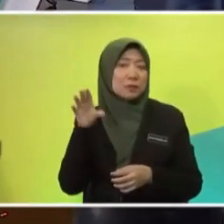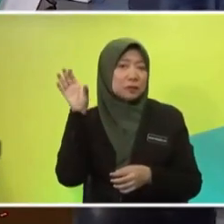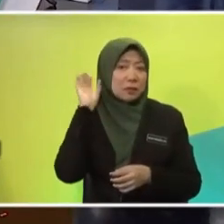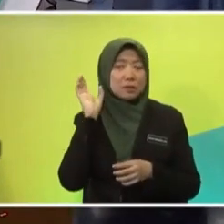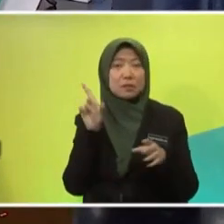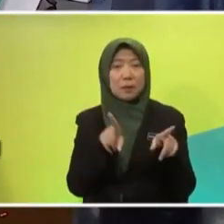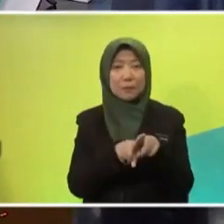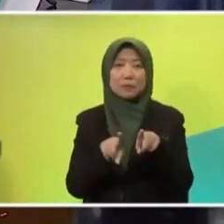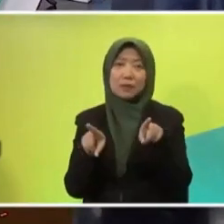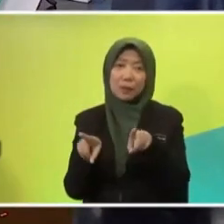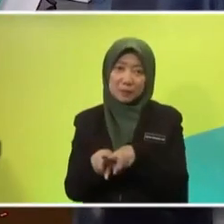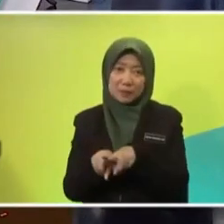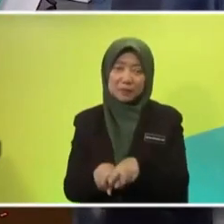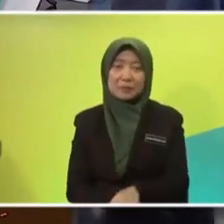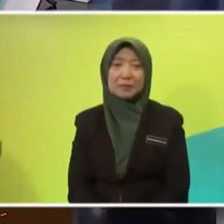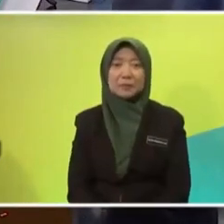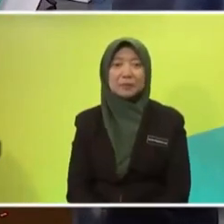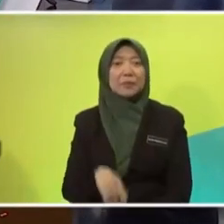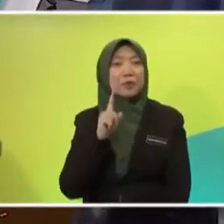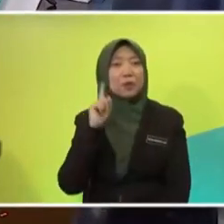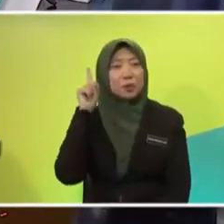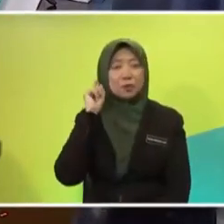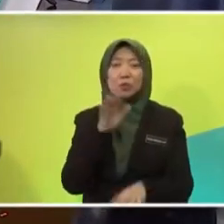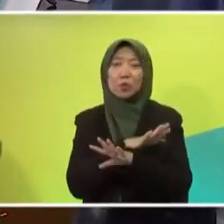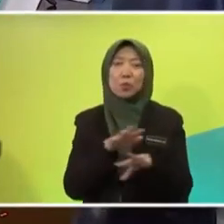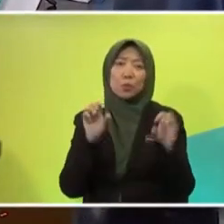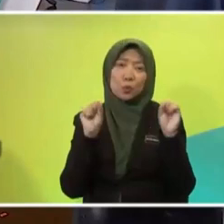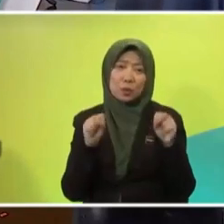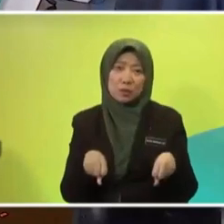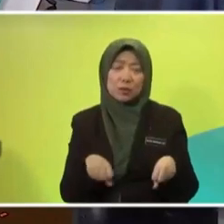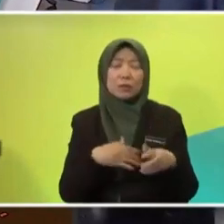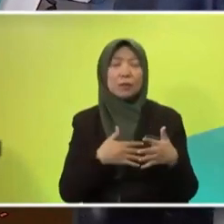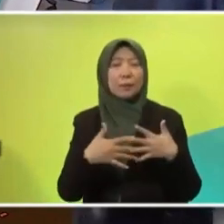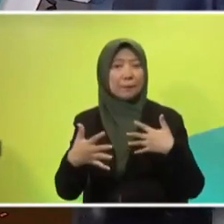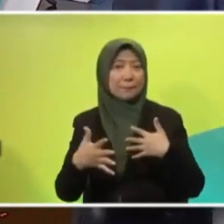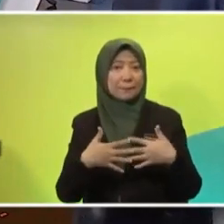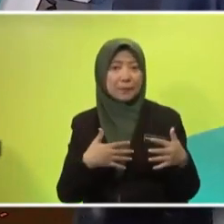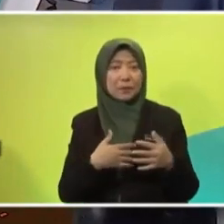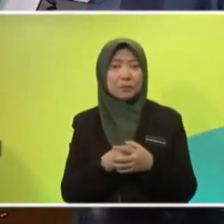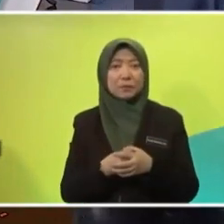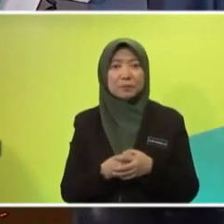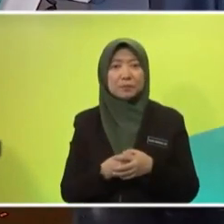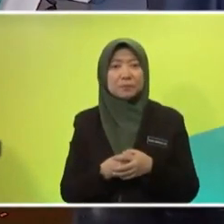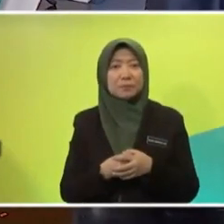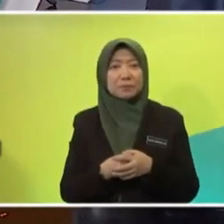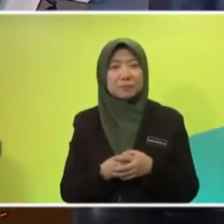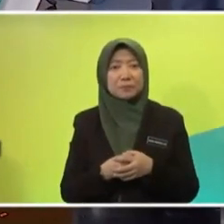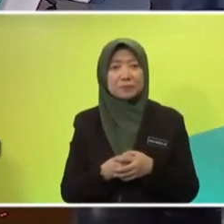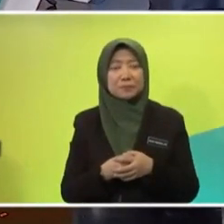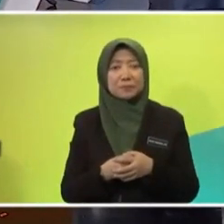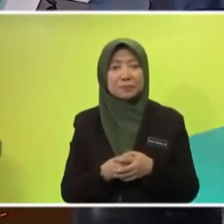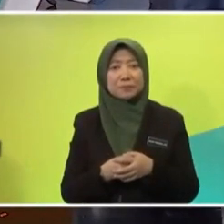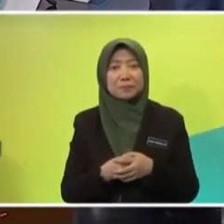bersama-sama. Okey, okay. Mari kita dengar. Kita dengar bunyi yang pertama. Bunyi apakah, haiwan apakah itu?